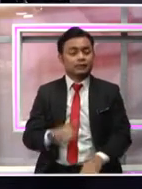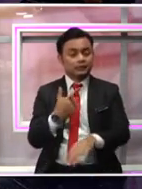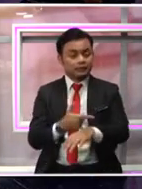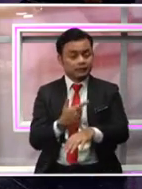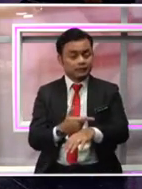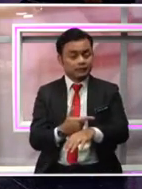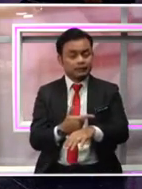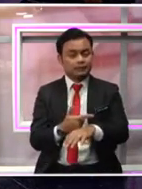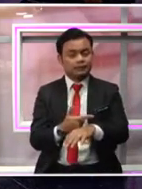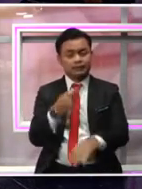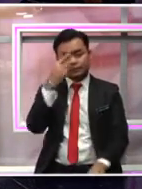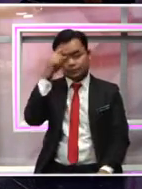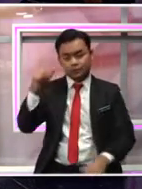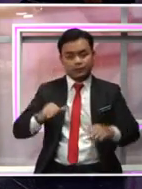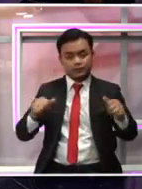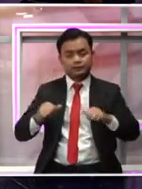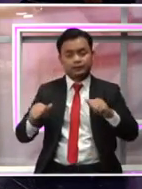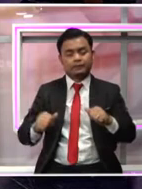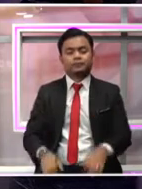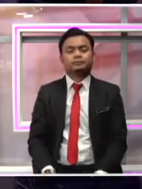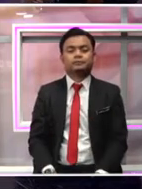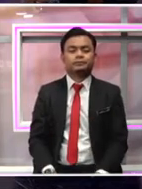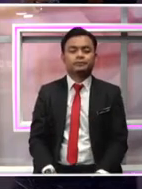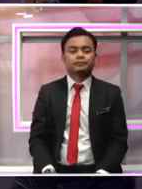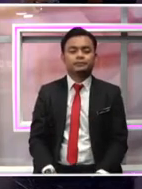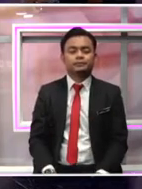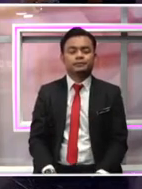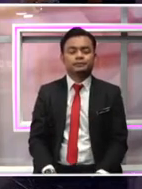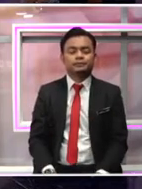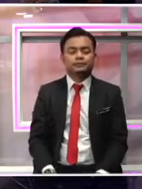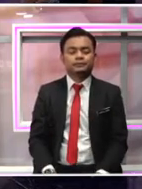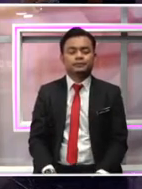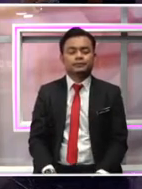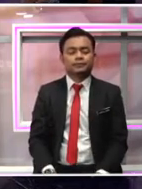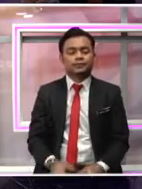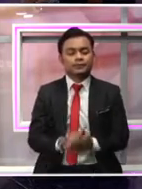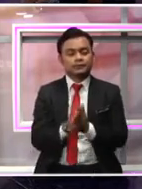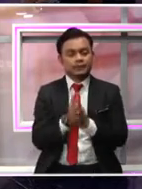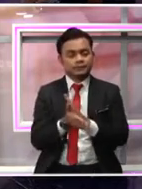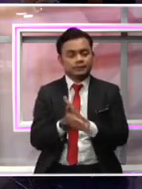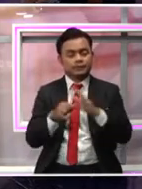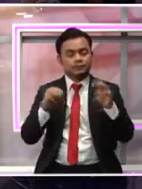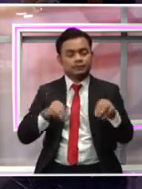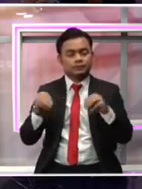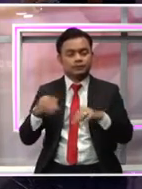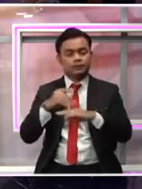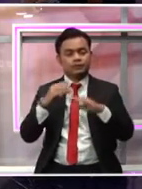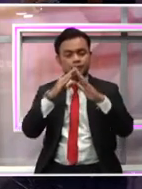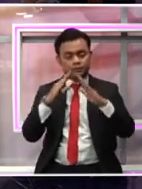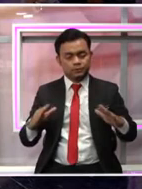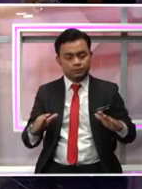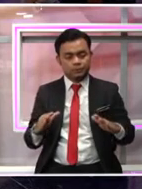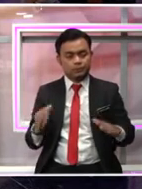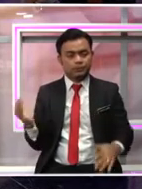keprin bisa dengan aktiviti tersebut boleh Sehun sarasan bisa boleh lakukan jadi murid-murid di rumah lakukan bersama-sama dengan